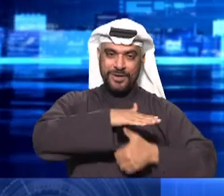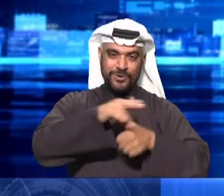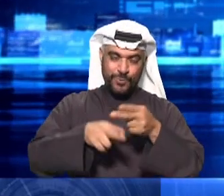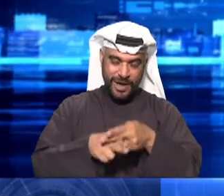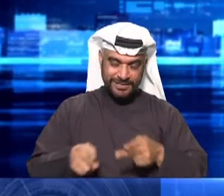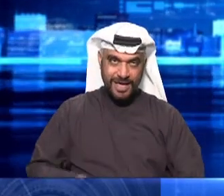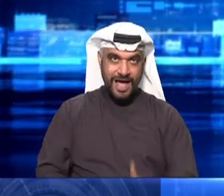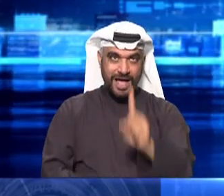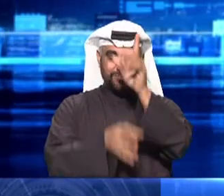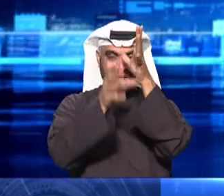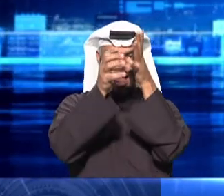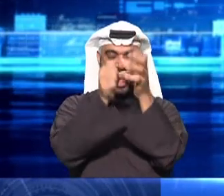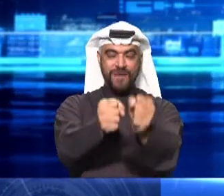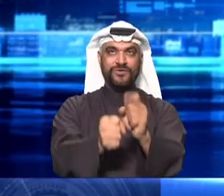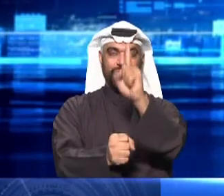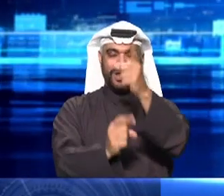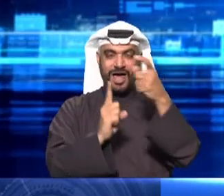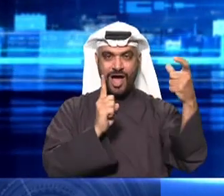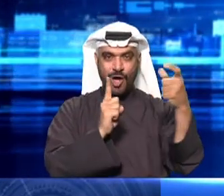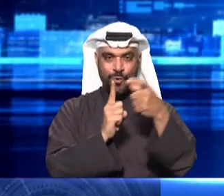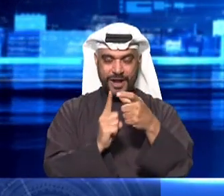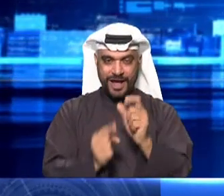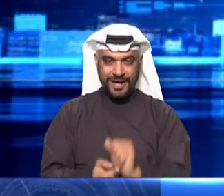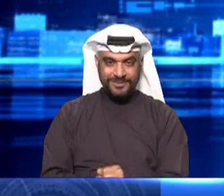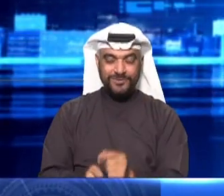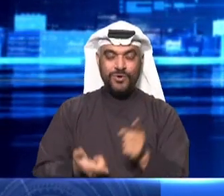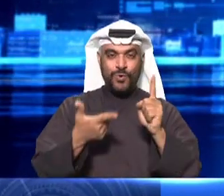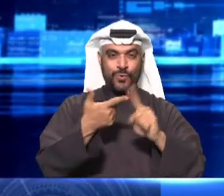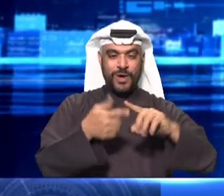أمير البلاد شيخ نواف الأحمد الجابر الصباح